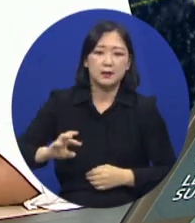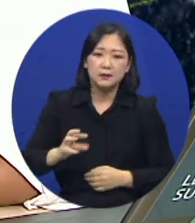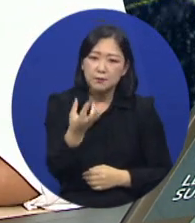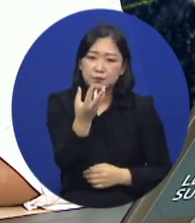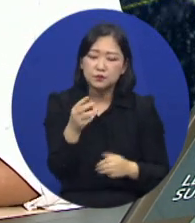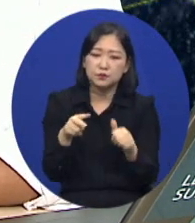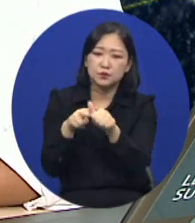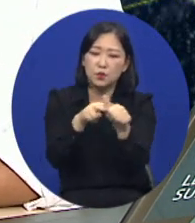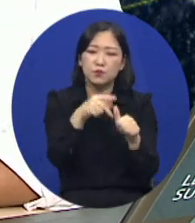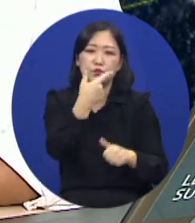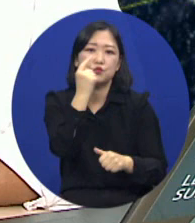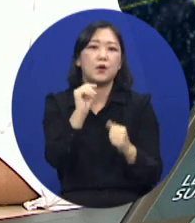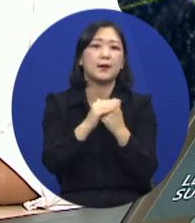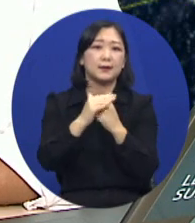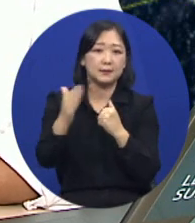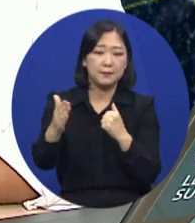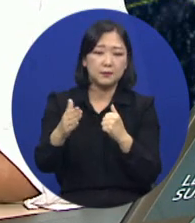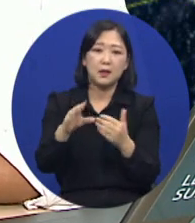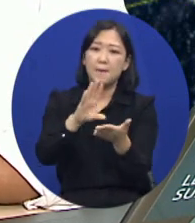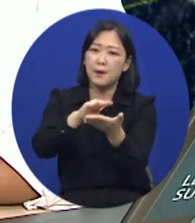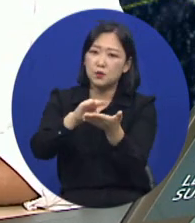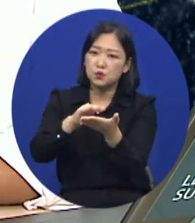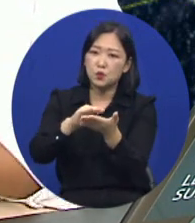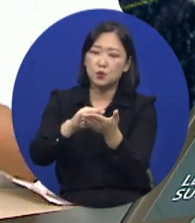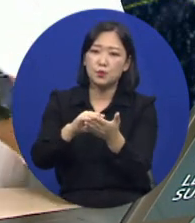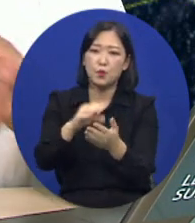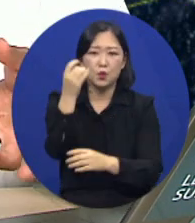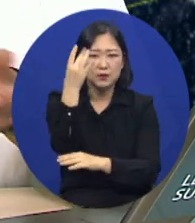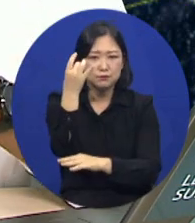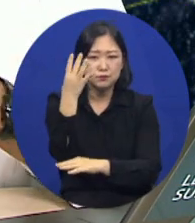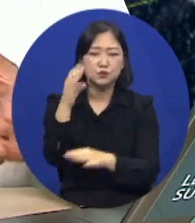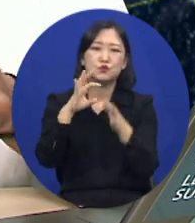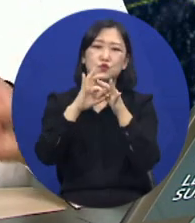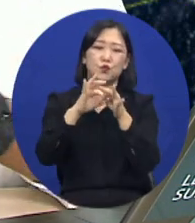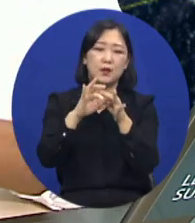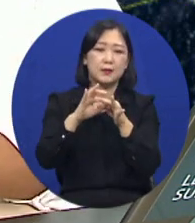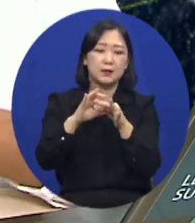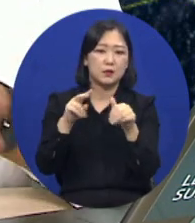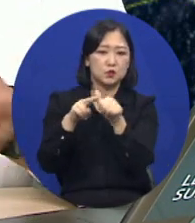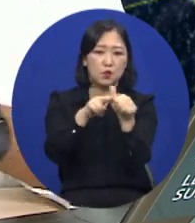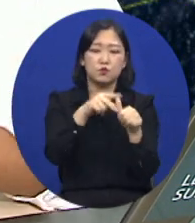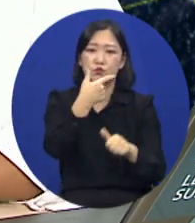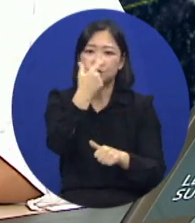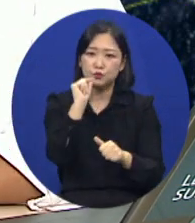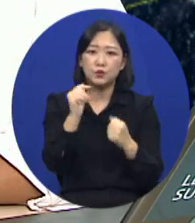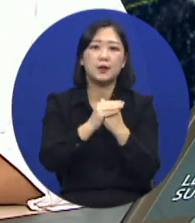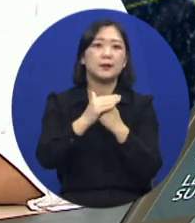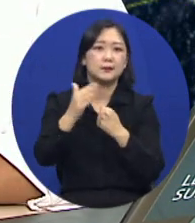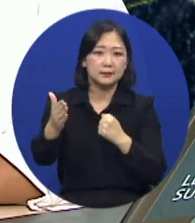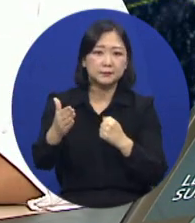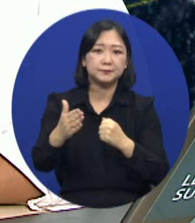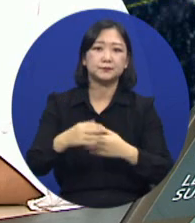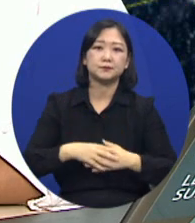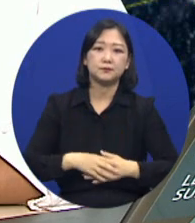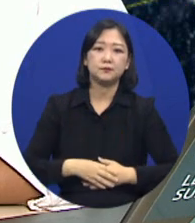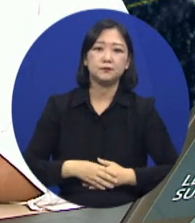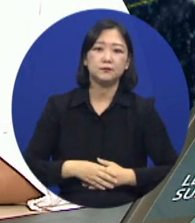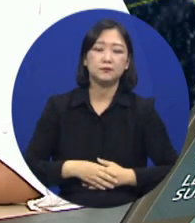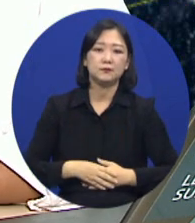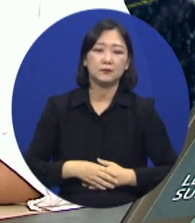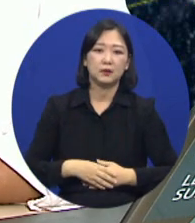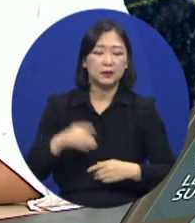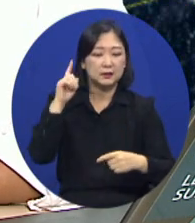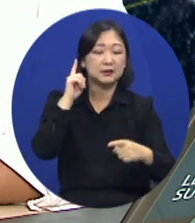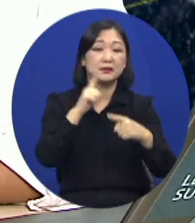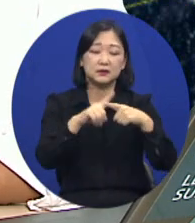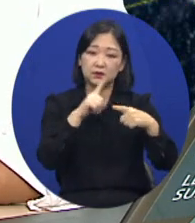태풍의 네. 정보가 부족하다 보니까 방송이나 인터넷 신문을 통해서 이렇게 네. 라이브 방송을 하면서 소통하는 프로그램에 대해서 이제 긍정적인